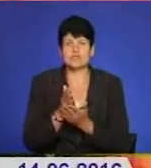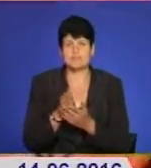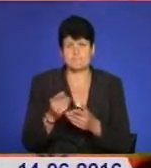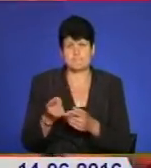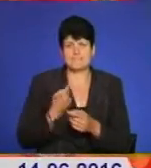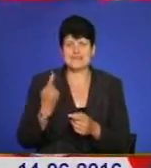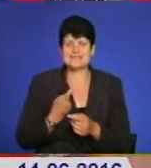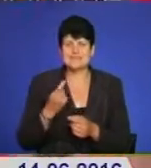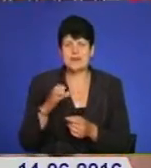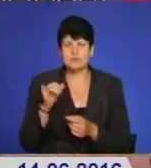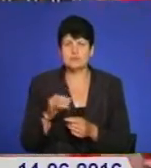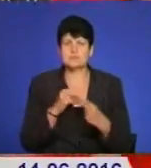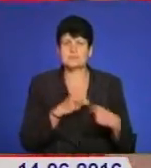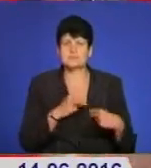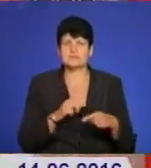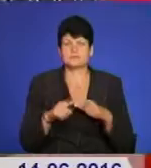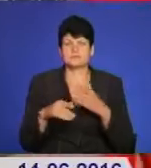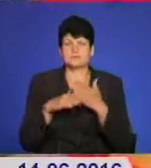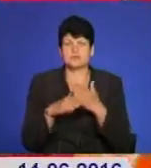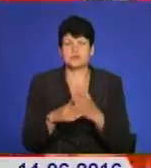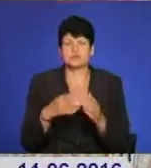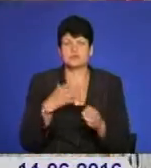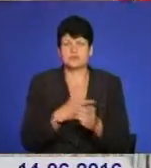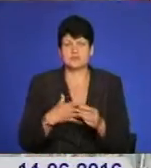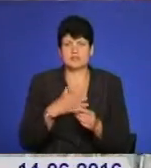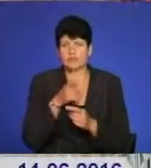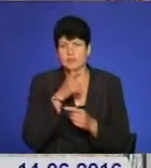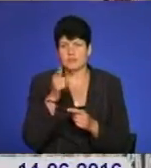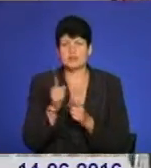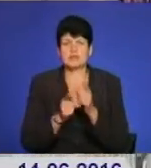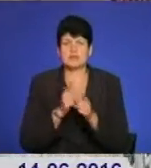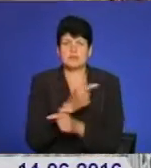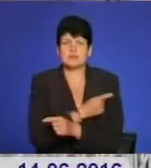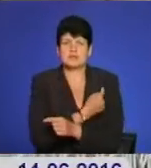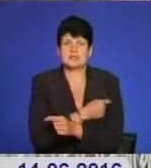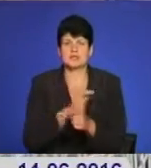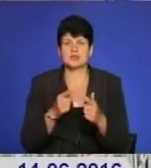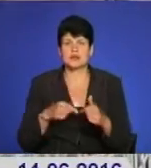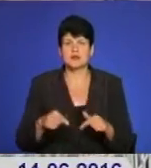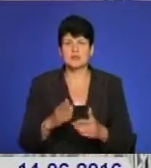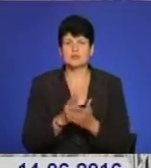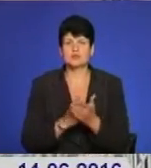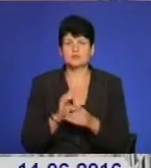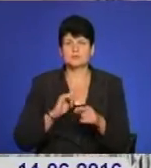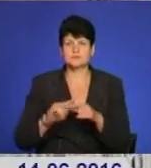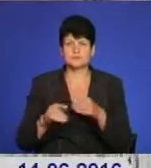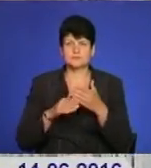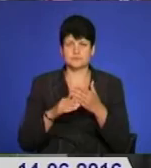швидкої, що особливо актуально у період реформування медичної галузі в цілому та служби екстреної